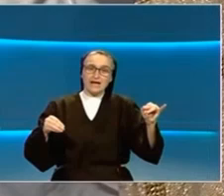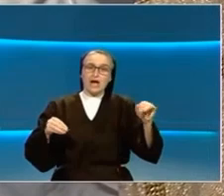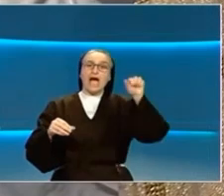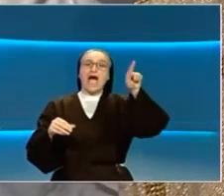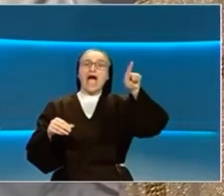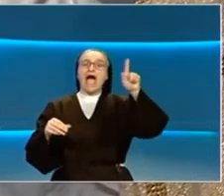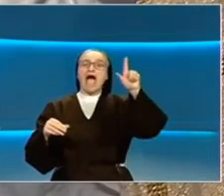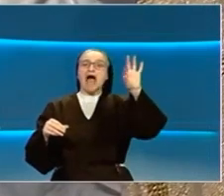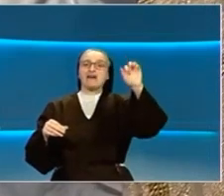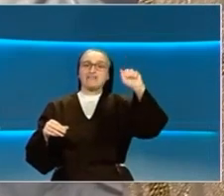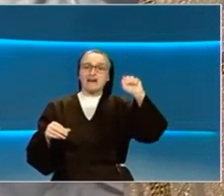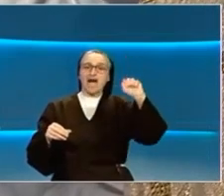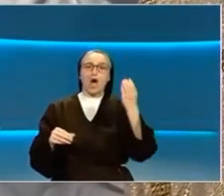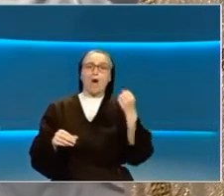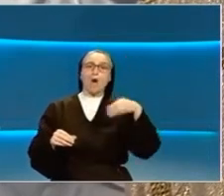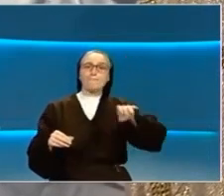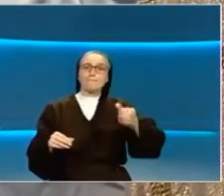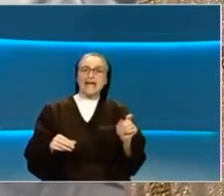alfa et omega,